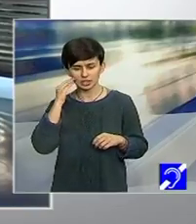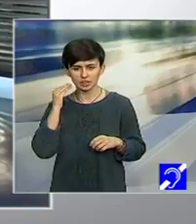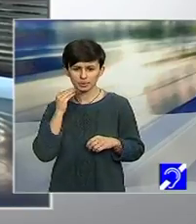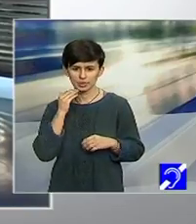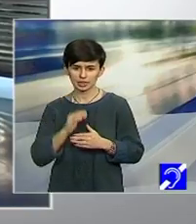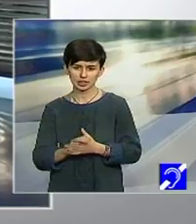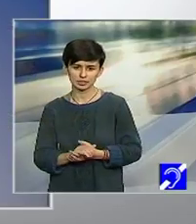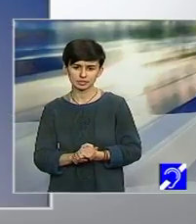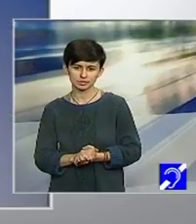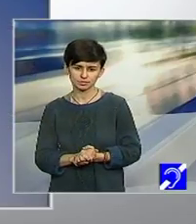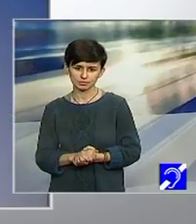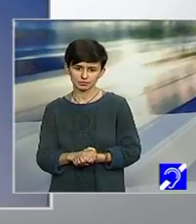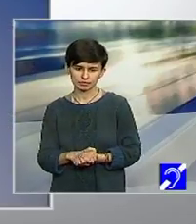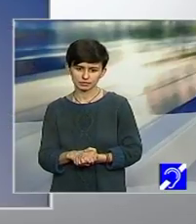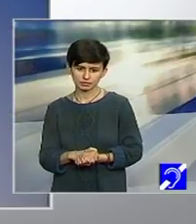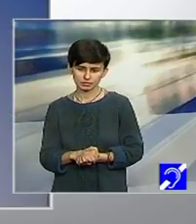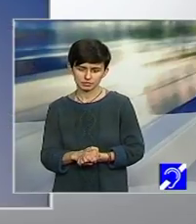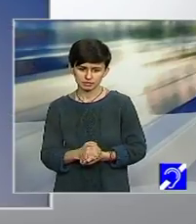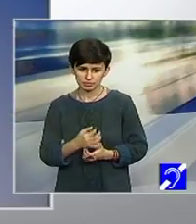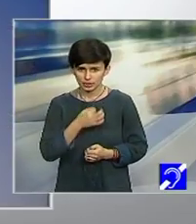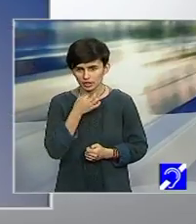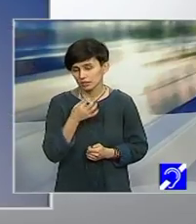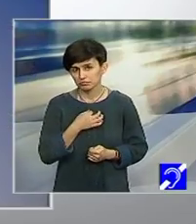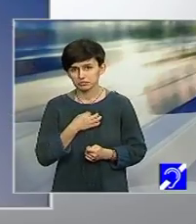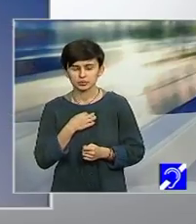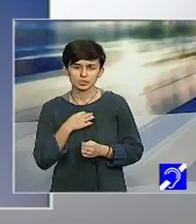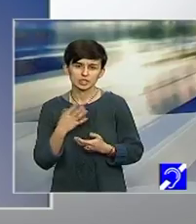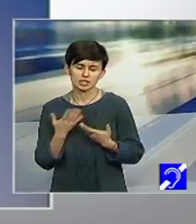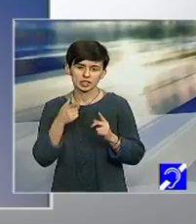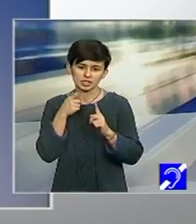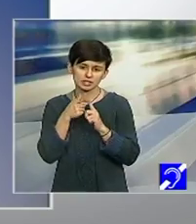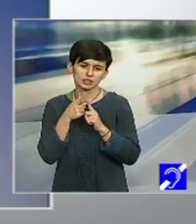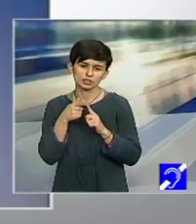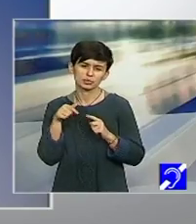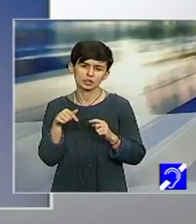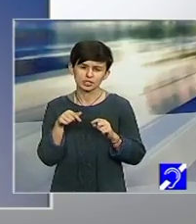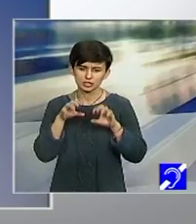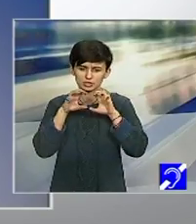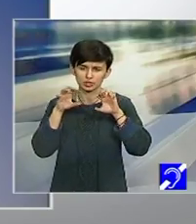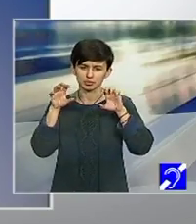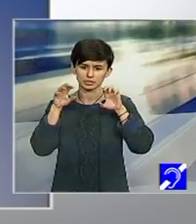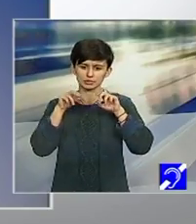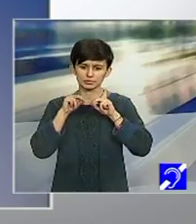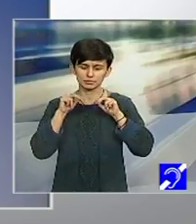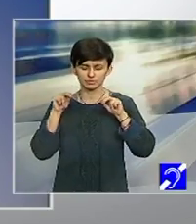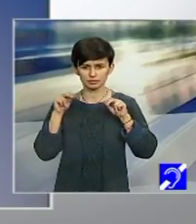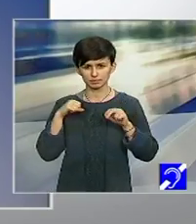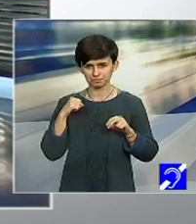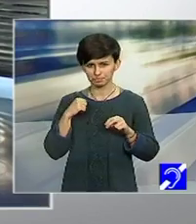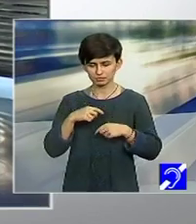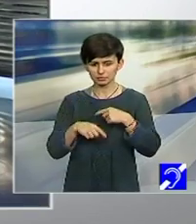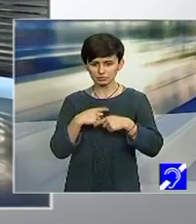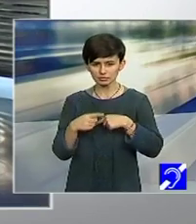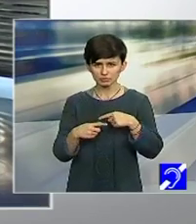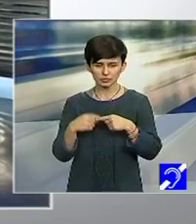domnule Radu Ioanid, în ce măsură sau ce rol are acest muzeu în educarea tinerei generații?